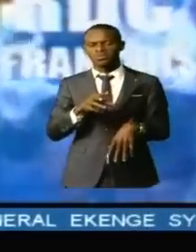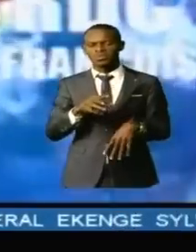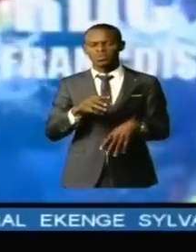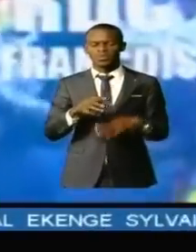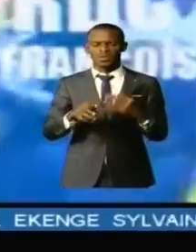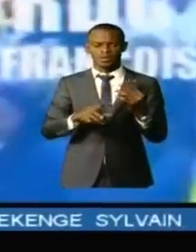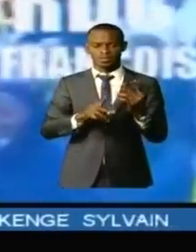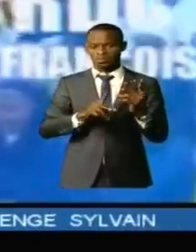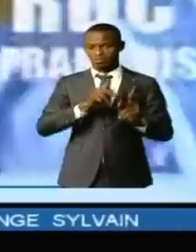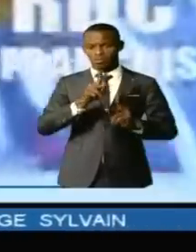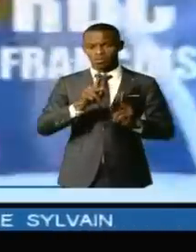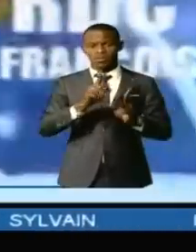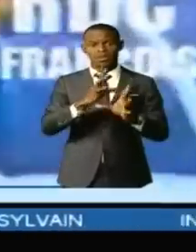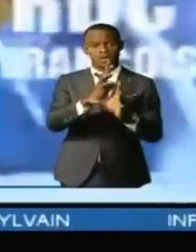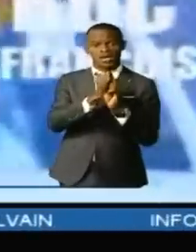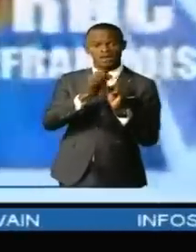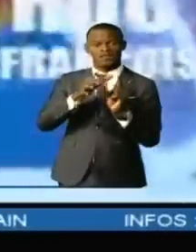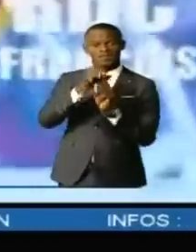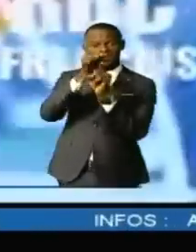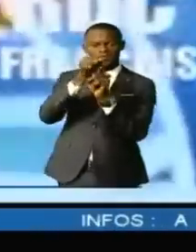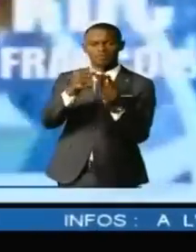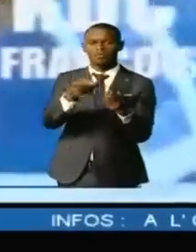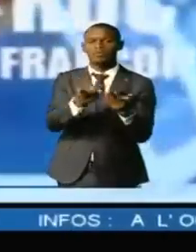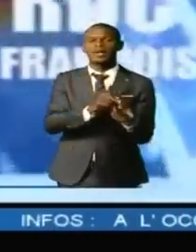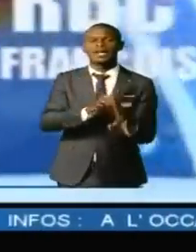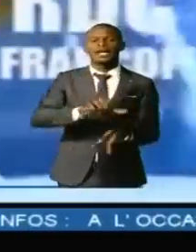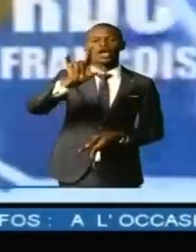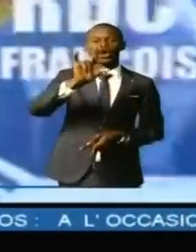l'aéroport international Djili de Kinshasa.